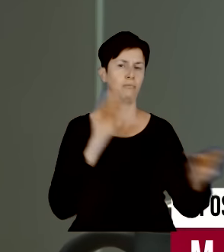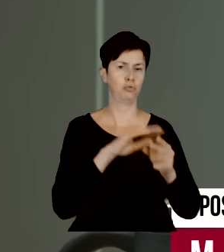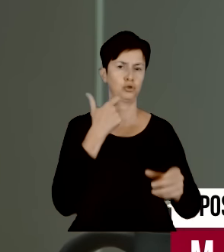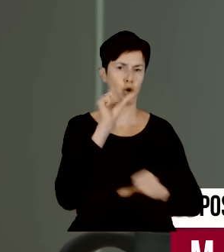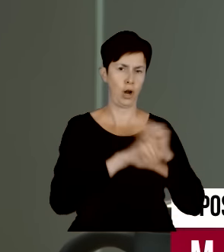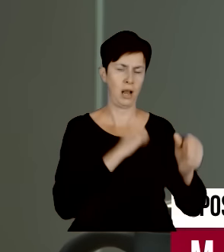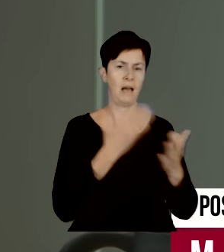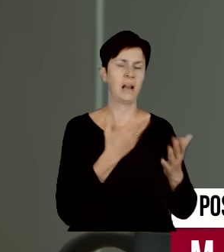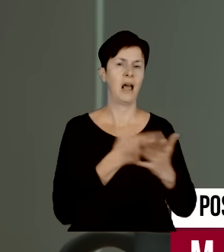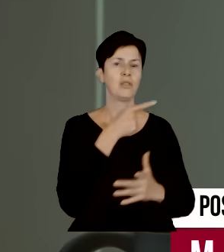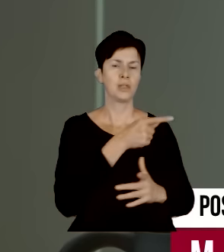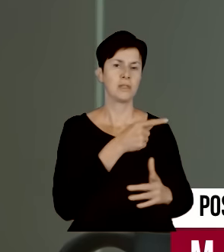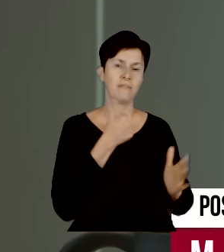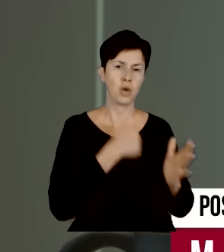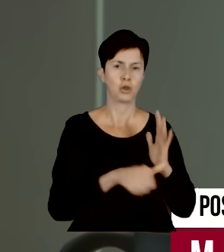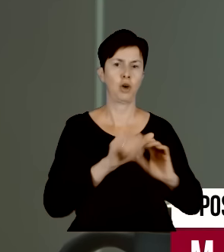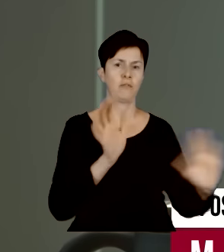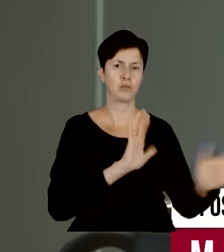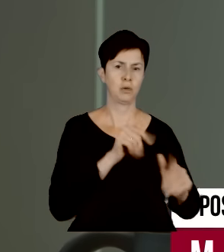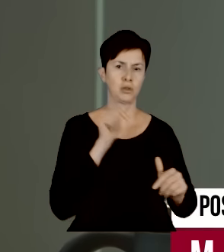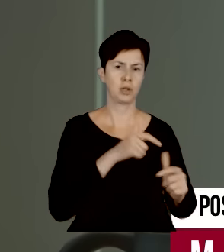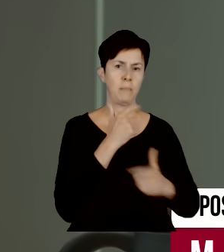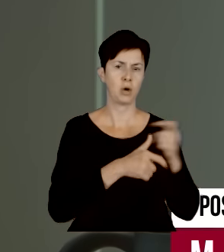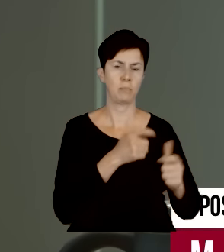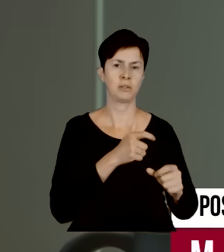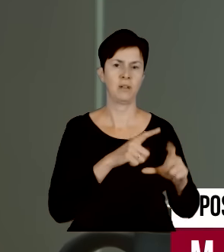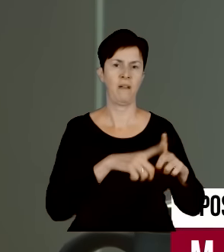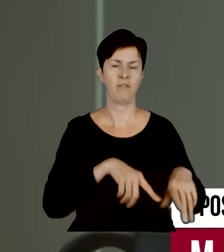ekstraordynaryjny należało przygotować wybory korespondencyjne